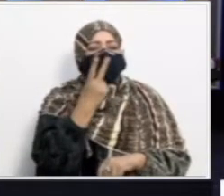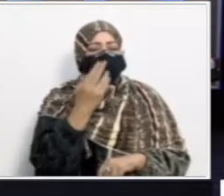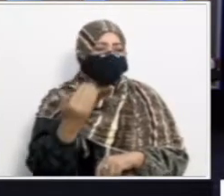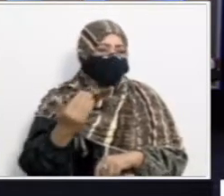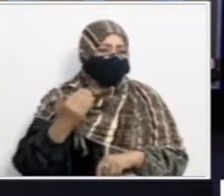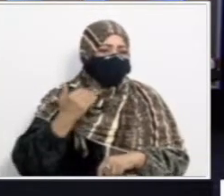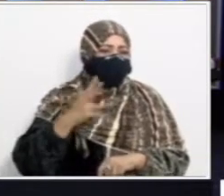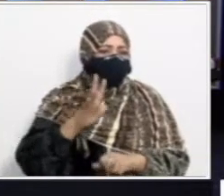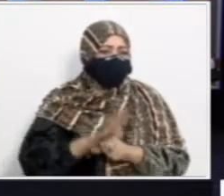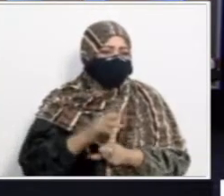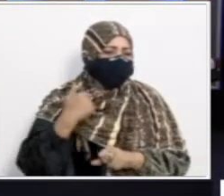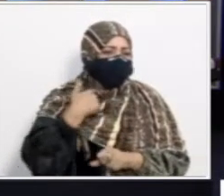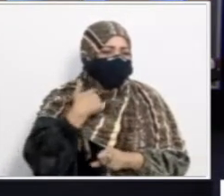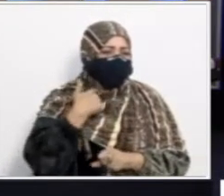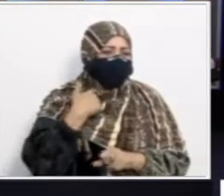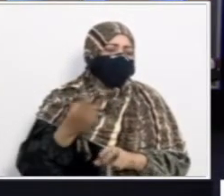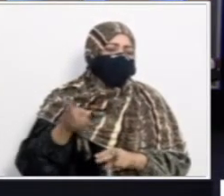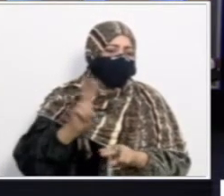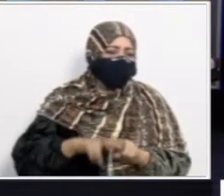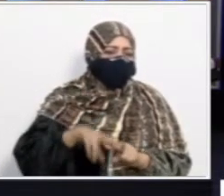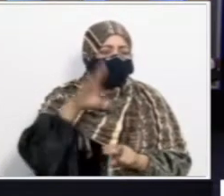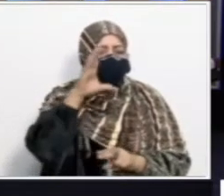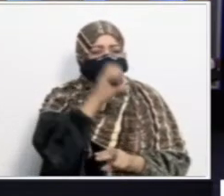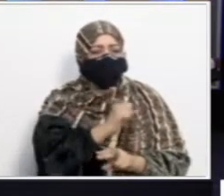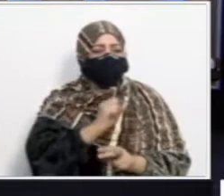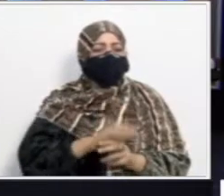بارك الله فيك. تمام واضح.